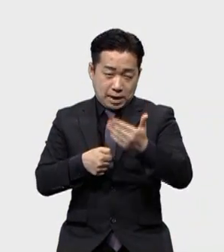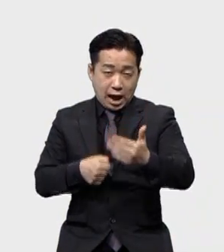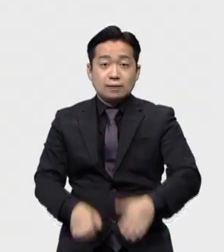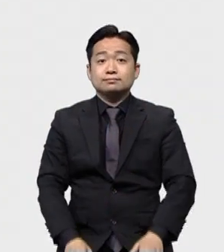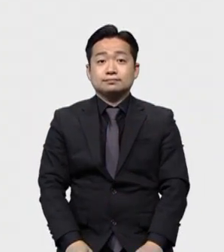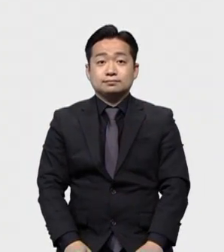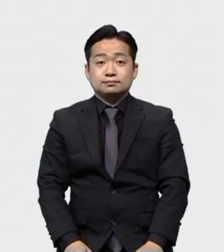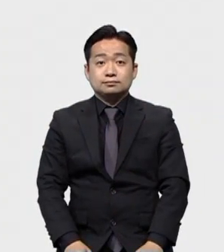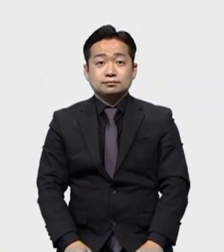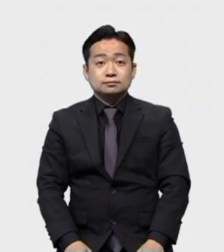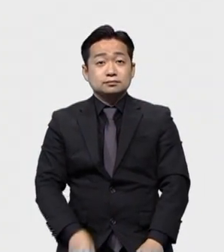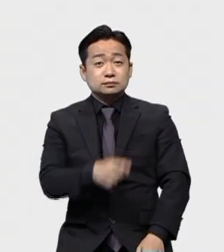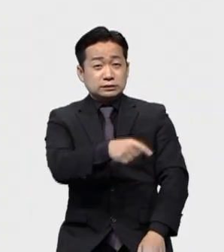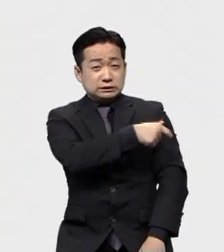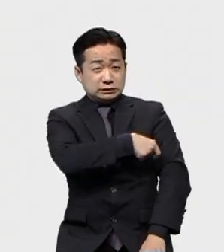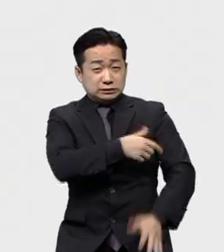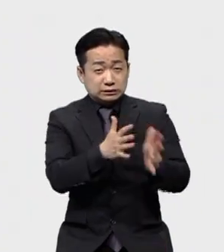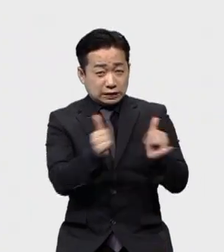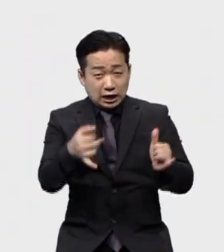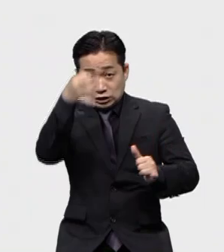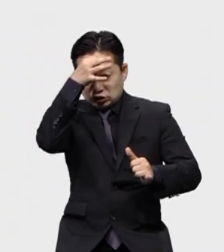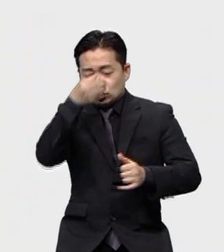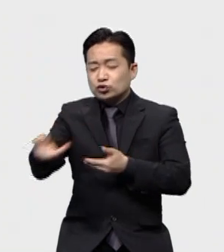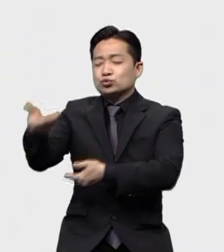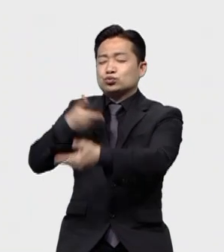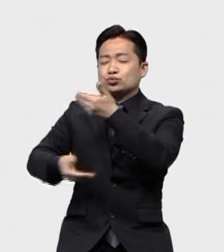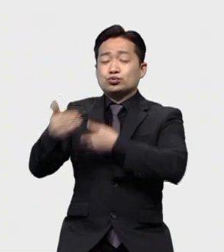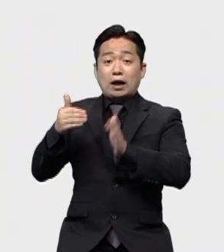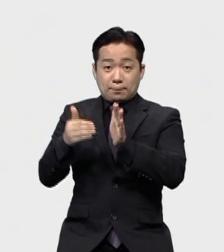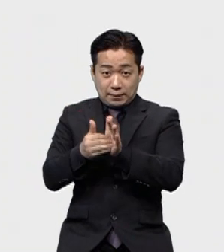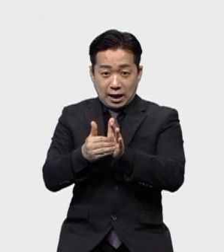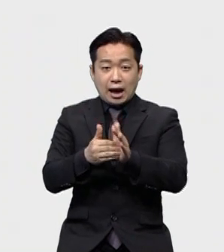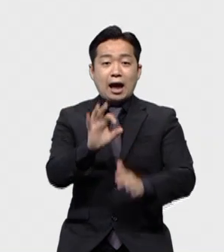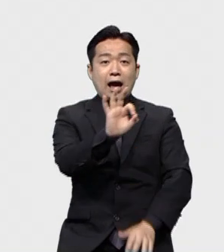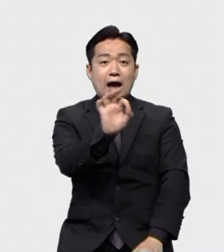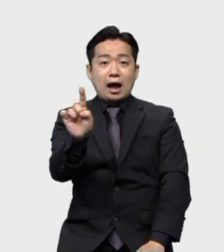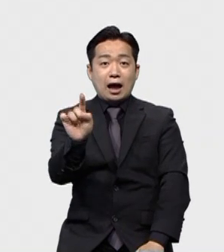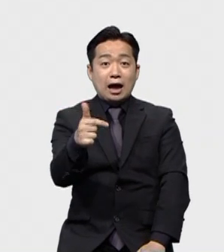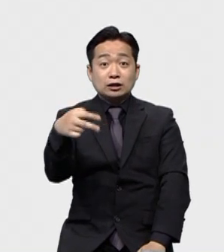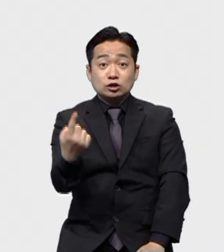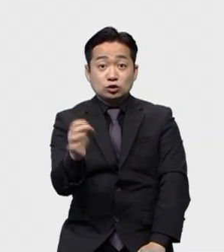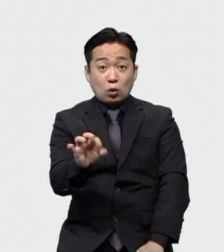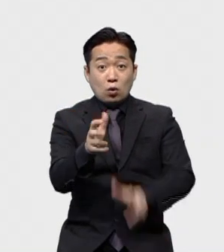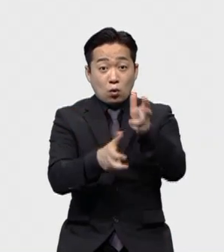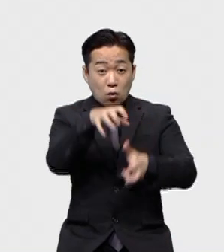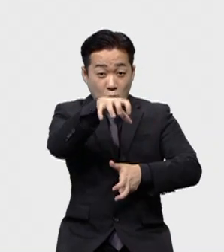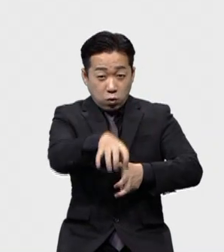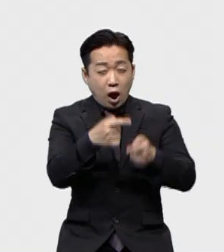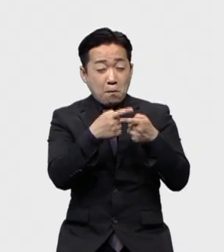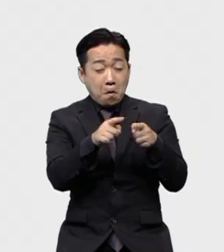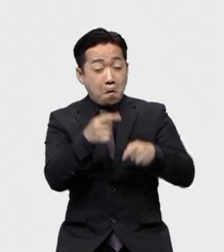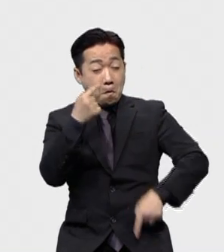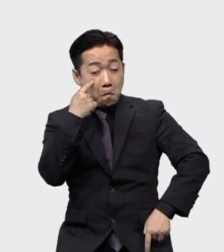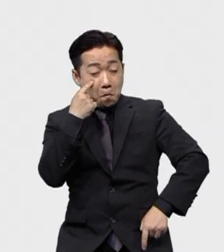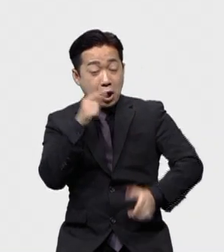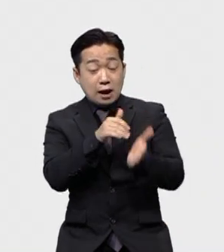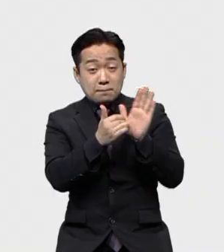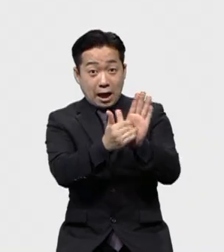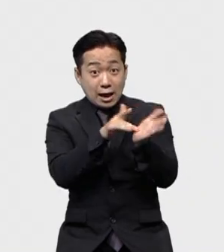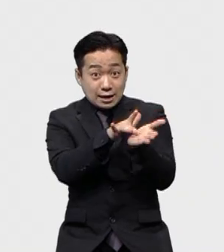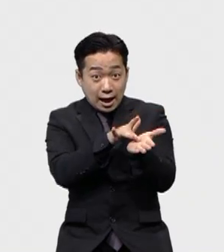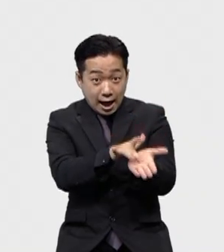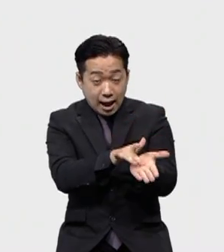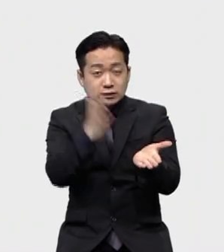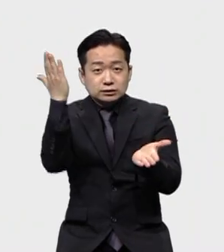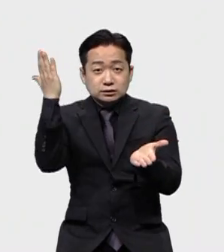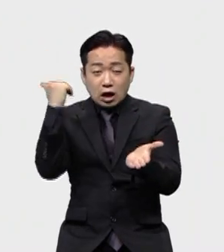관계자는 기술 이전은 이미 상당히 이루어졌다면서 안동 공장에서 품질 평가용으로 생산하고 있는 노바백스 백신은